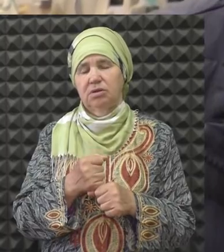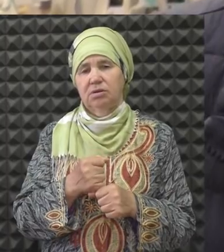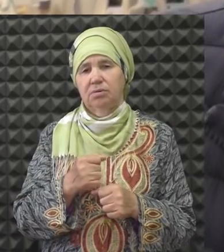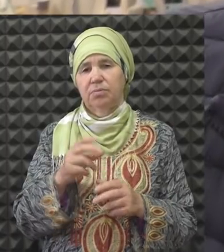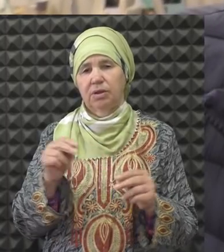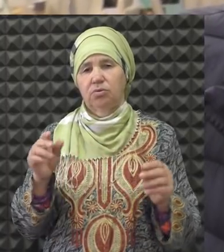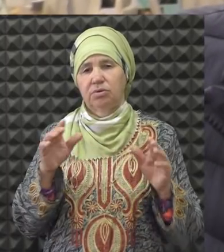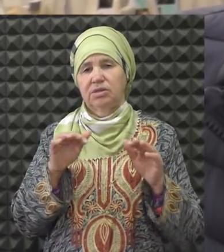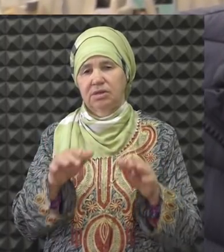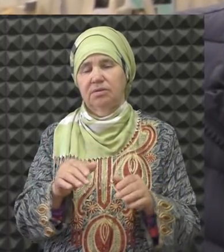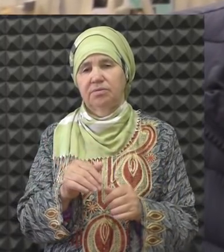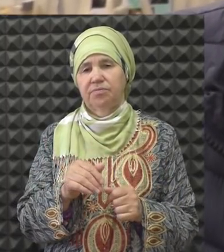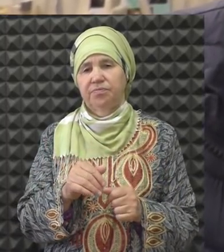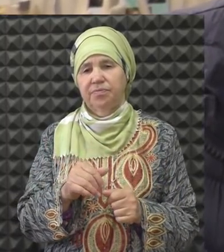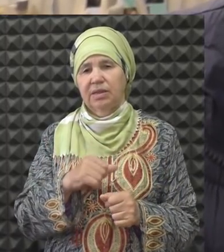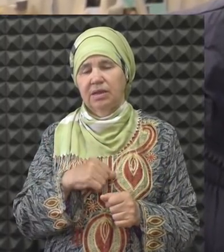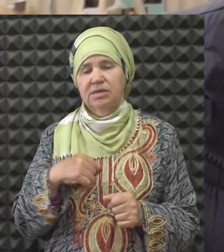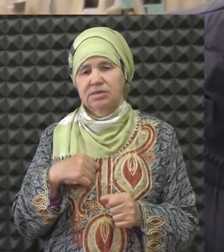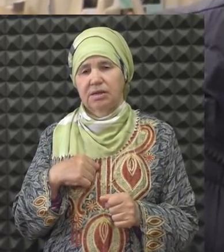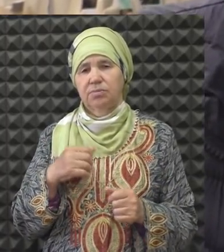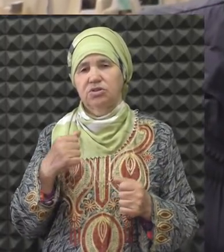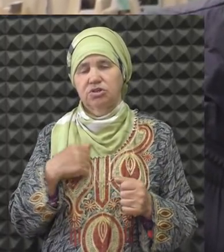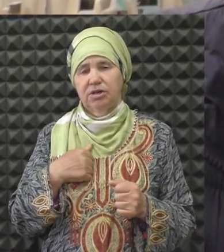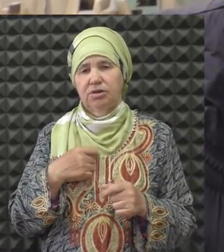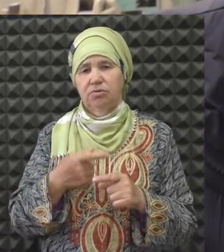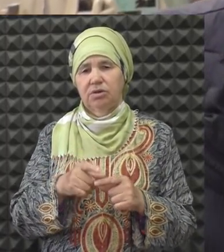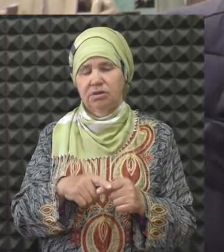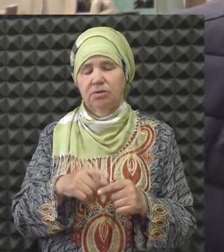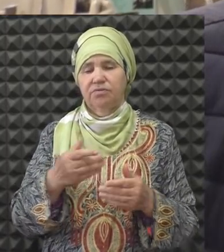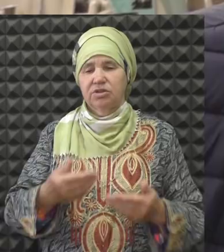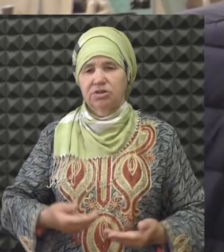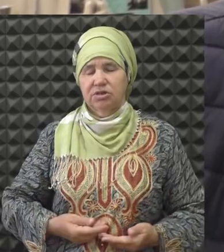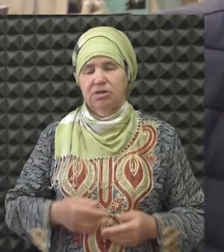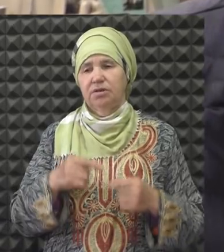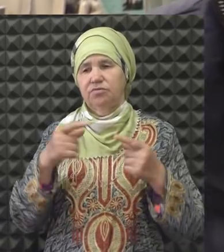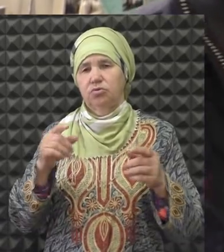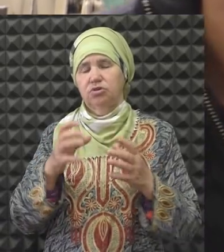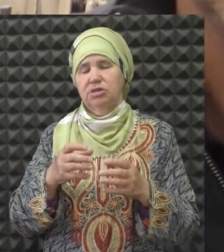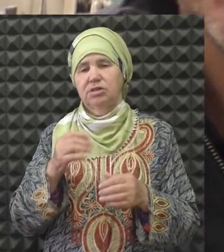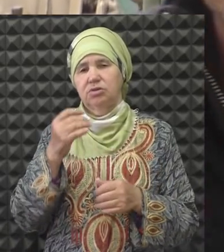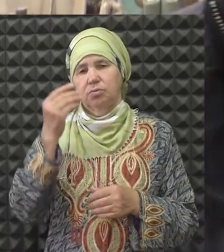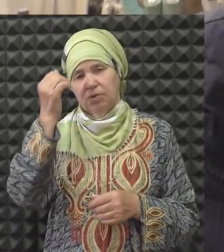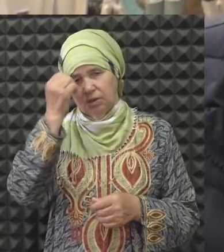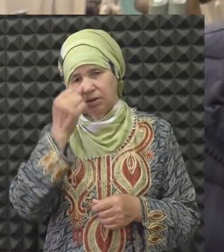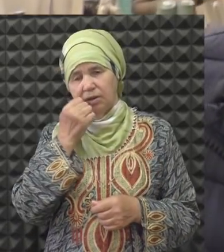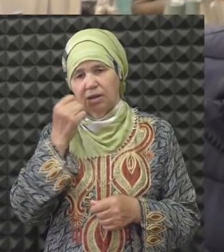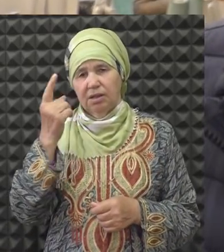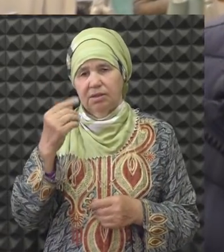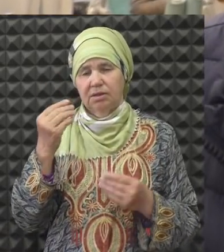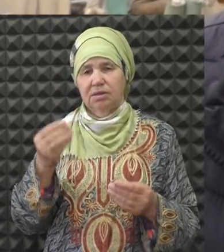оно более, скажем, тяжелее на весах и в этой жизни, и в судный день.